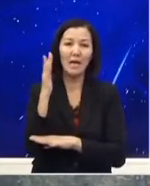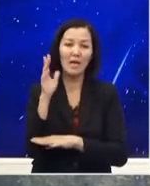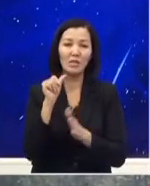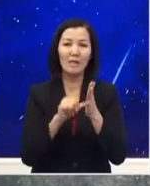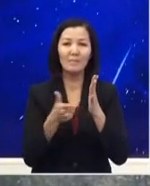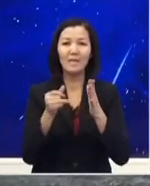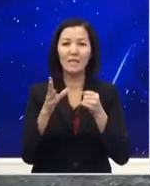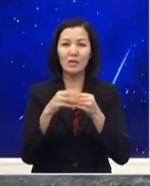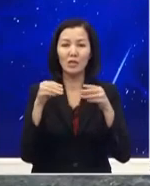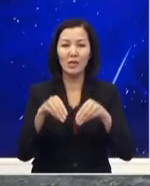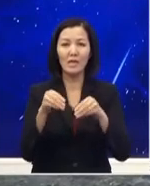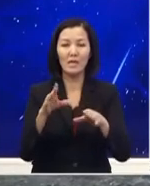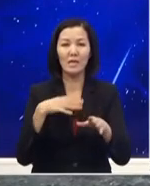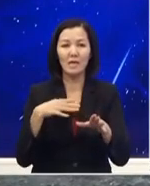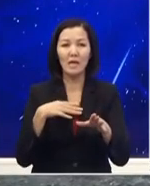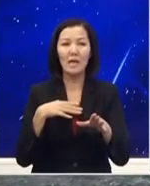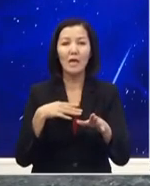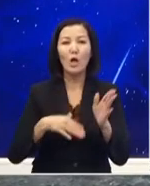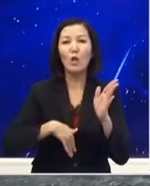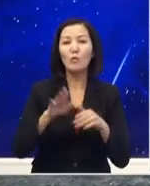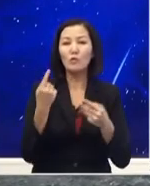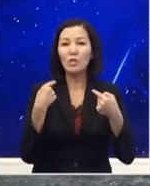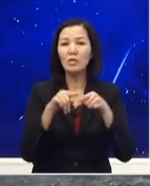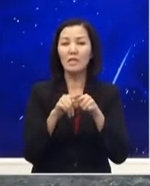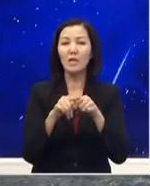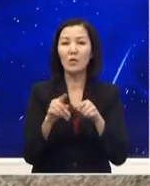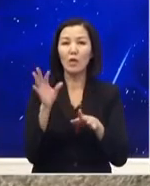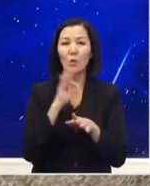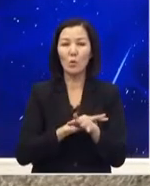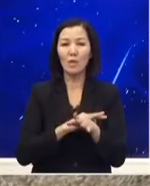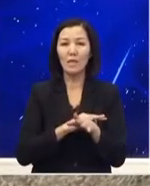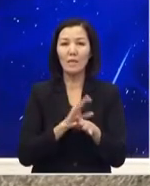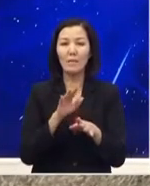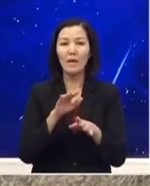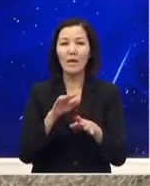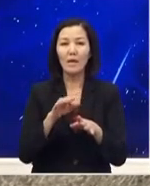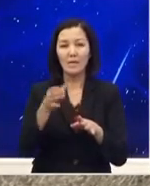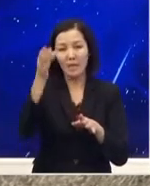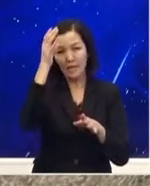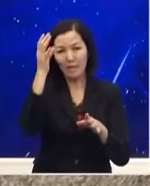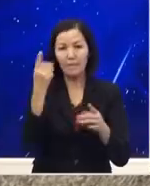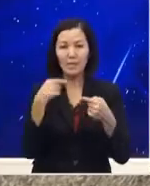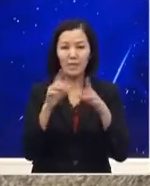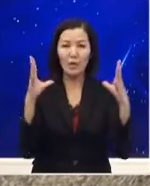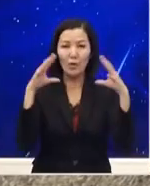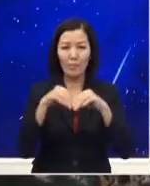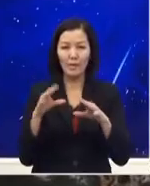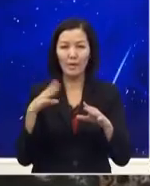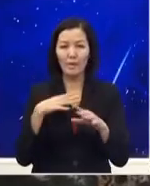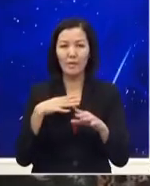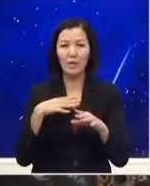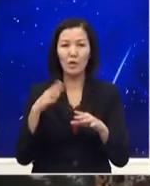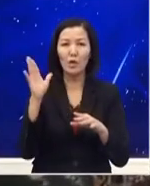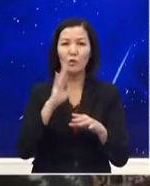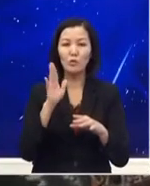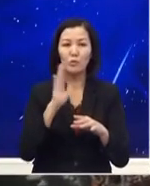гектар алқапта. Жоба ұстанған озық технологияның ұшқыны осы шаруашылықты айқын байқалады. Ойлышұңқыр қырқалы ағын су мүлде